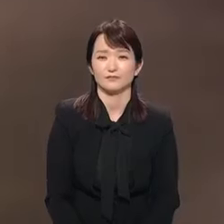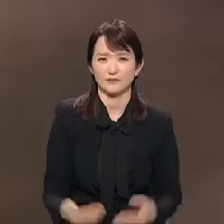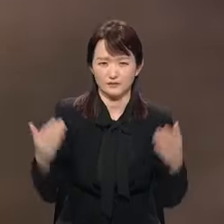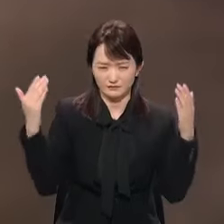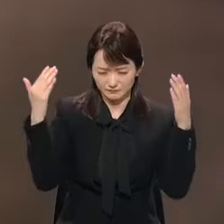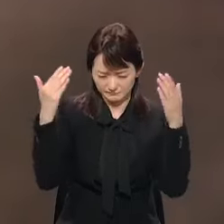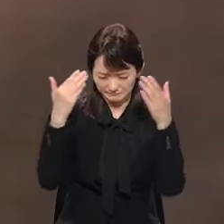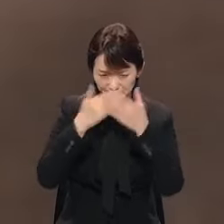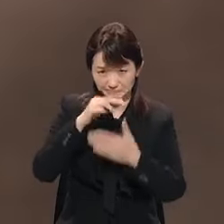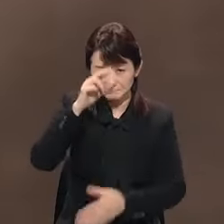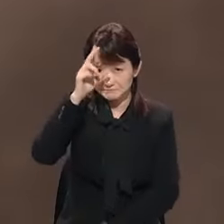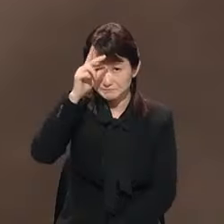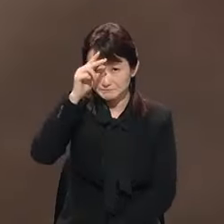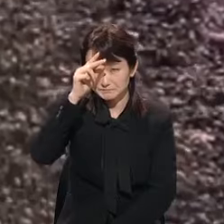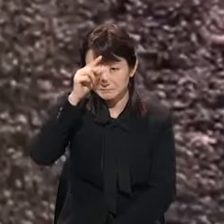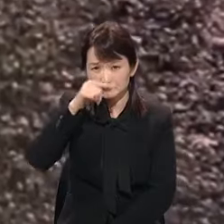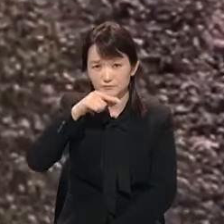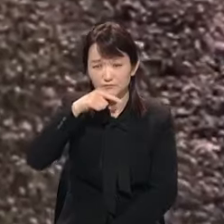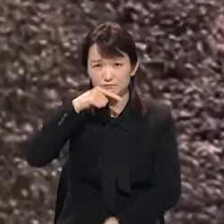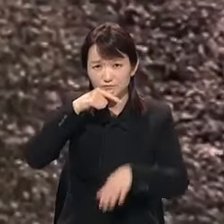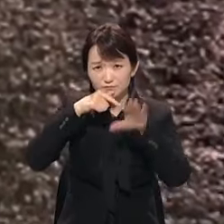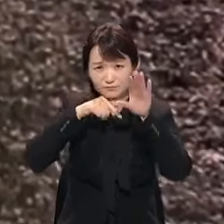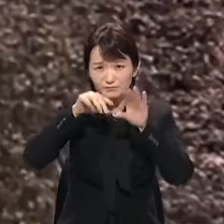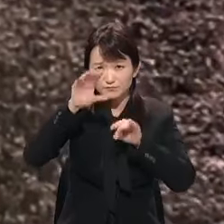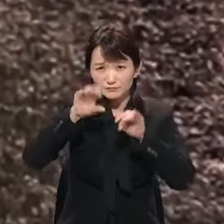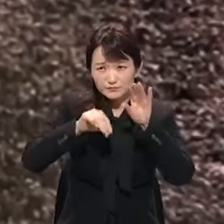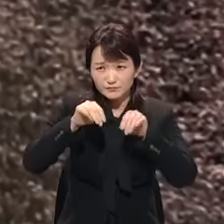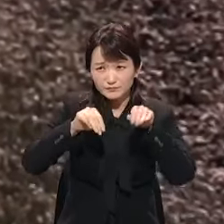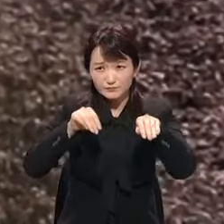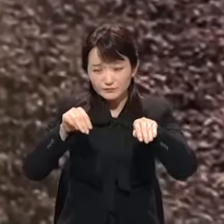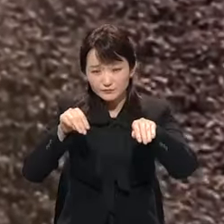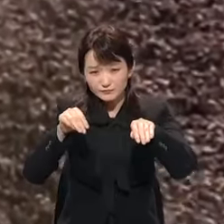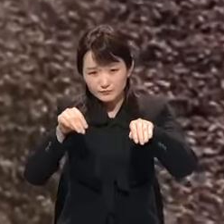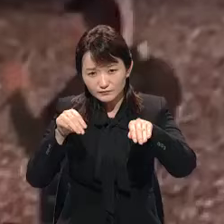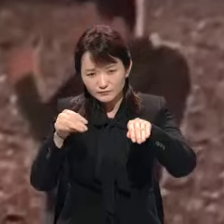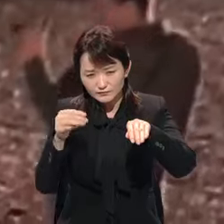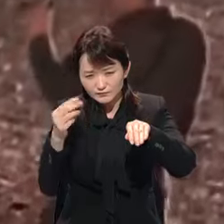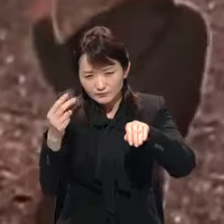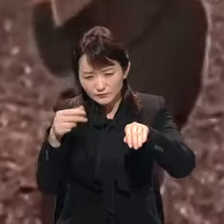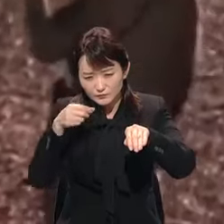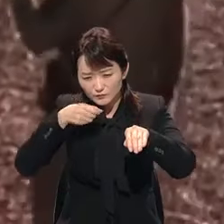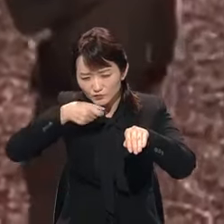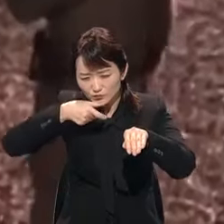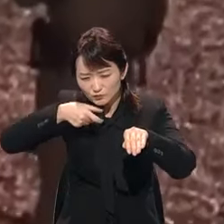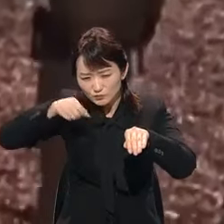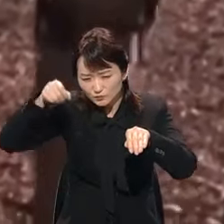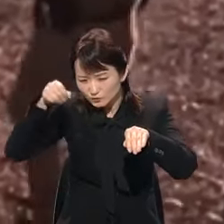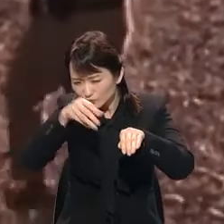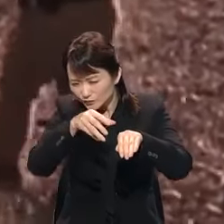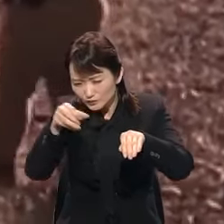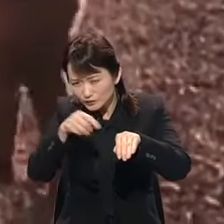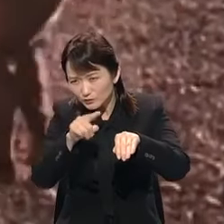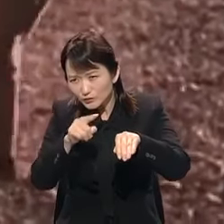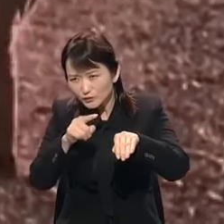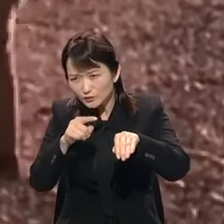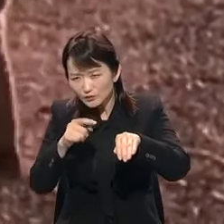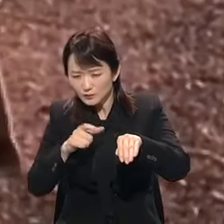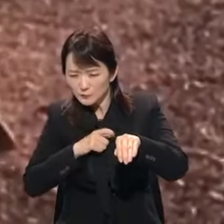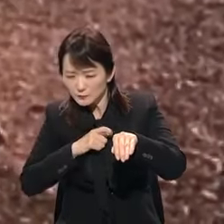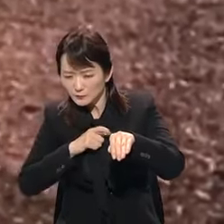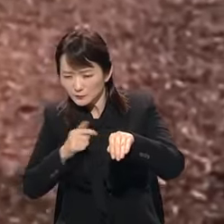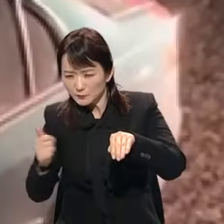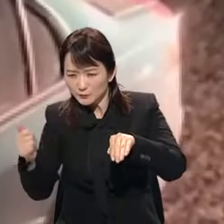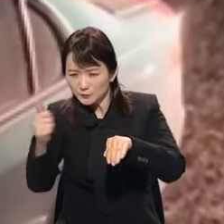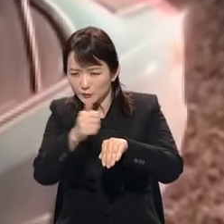네, 한밤중 경찰이 습기가 가득 찬 차 안을 손전등으로 비추고 있습니다. 차 안에 수상한 뭔가가 침입했다는 신고에